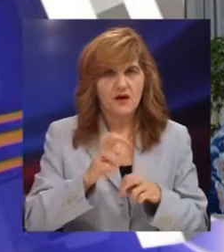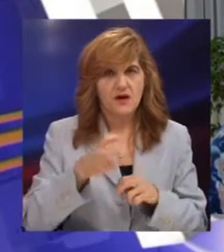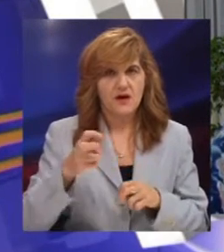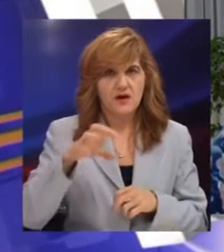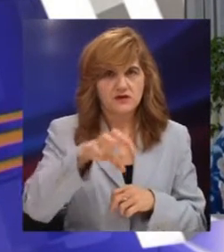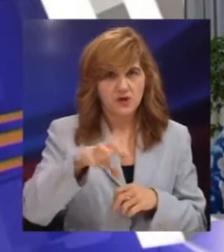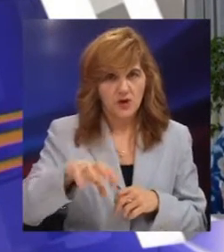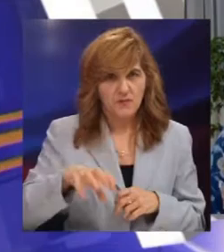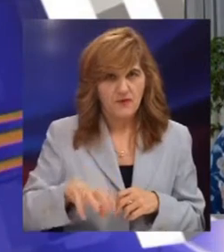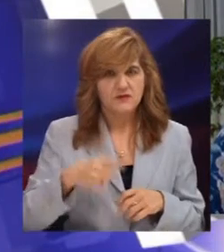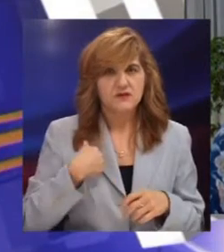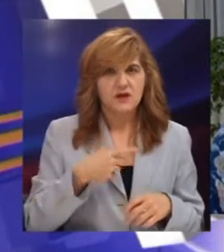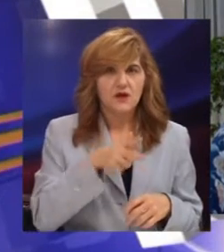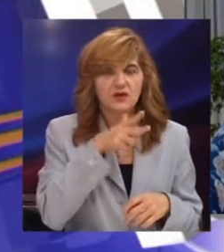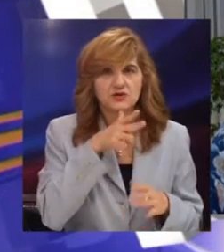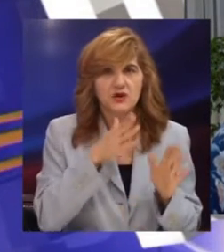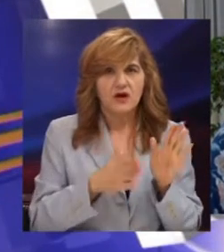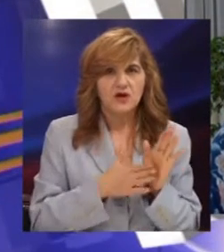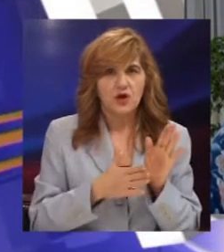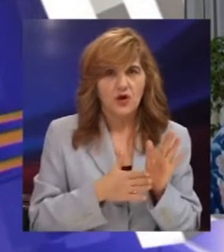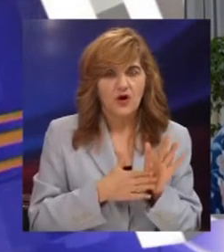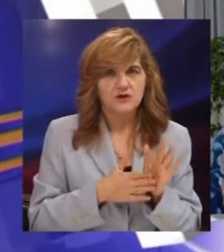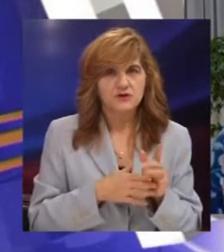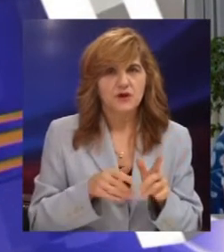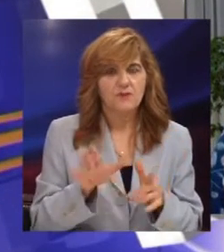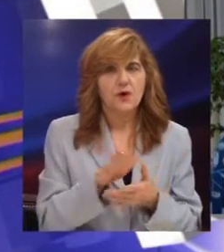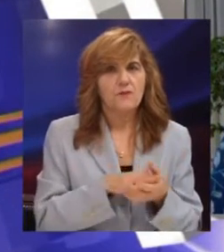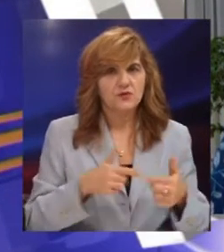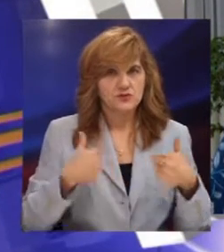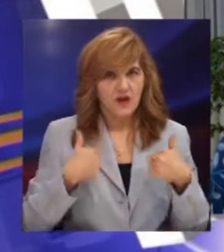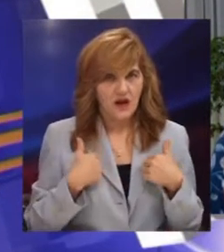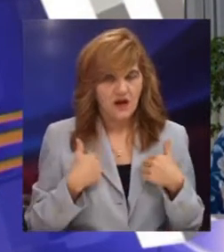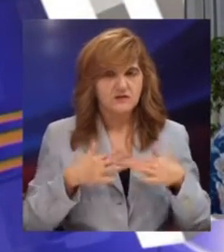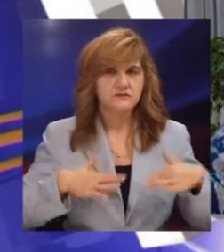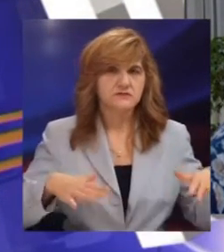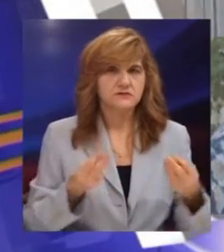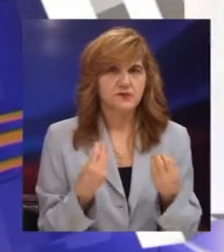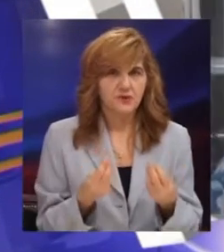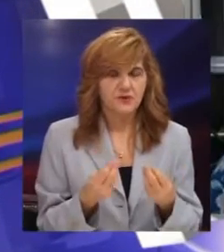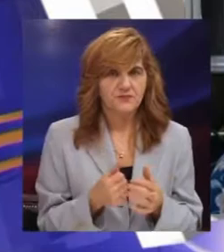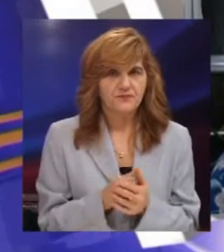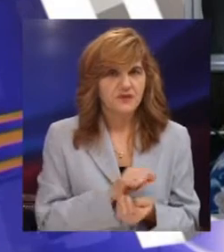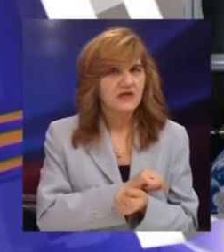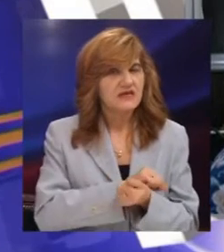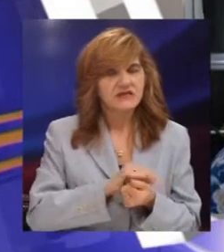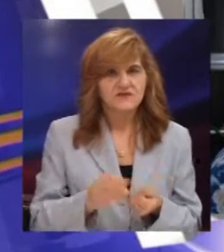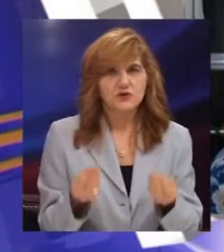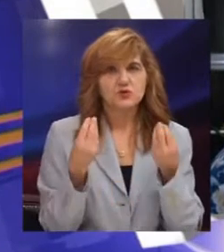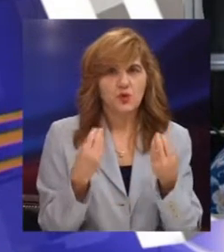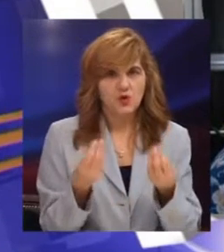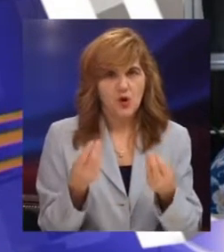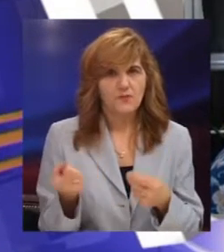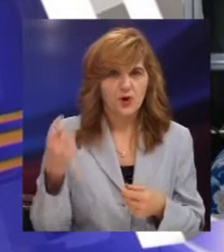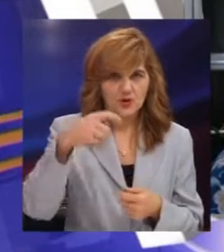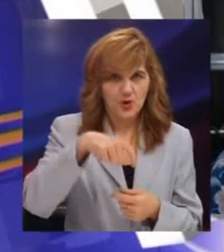oblasti, pa na taj način želimo da ukažemo da se počinje od nas i da možemo da učinimo neke promjene. Svi su dobrodošli.